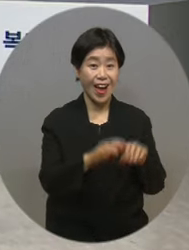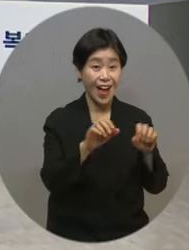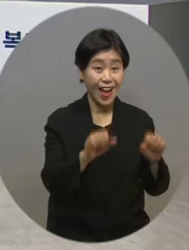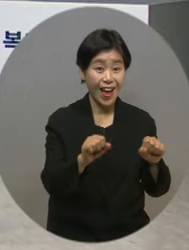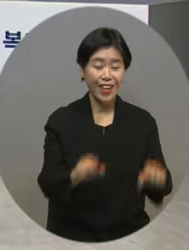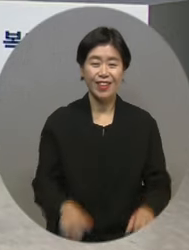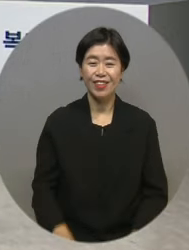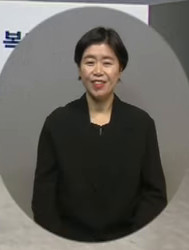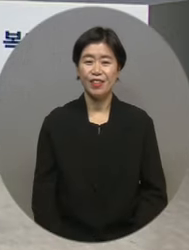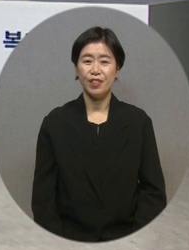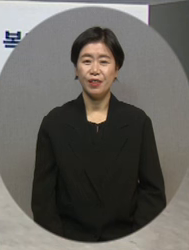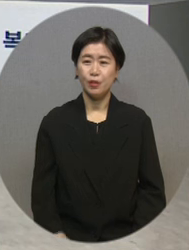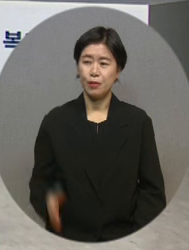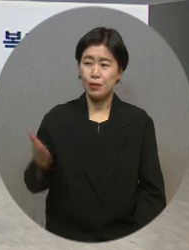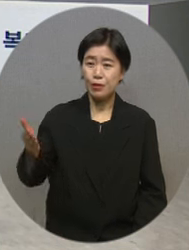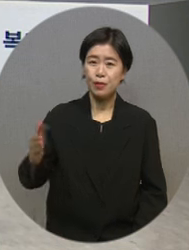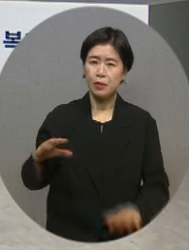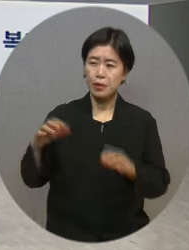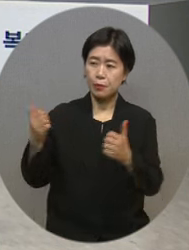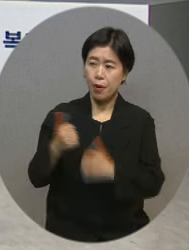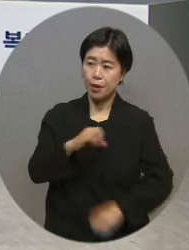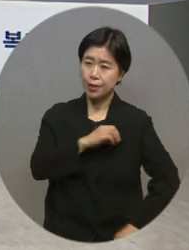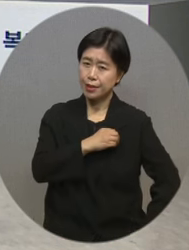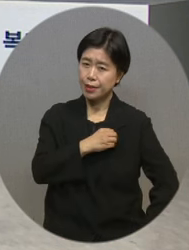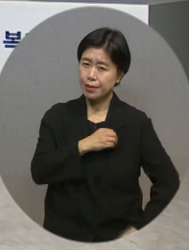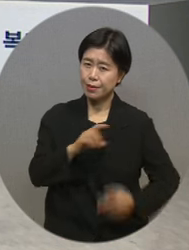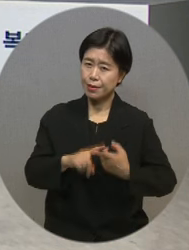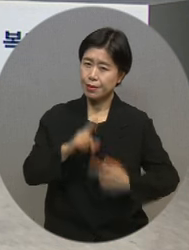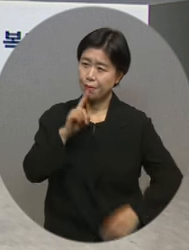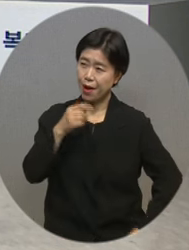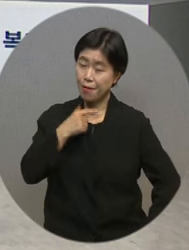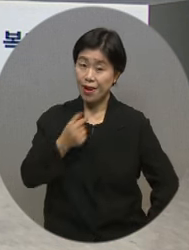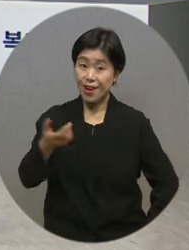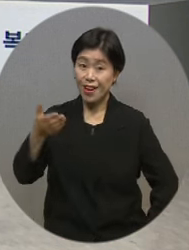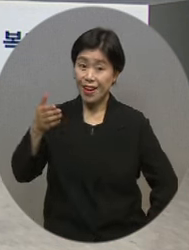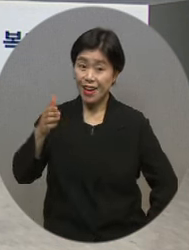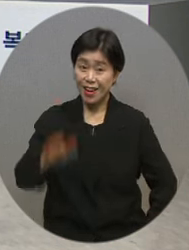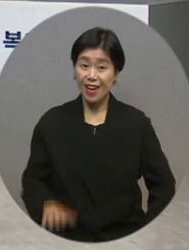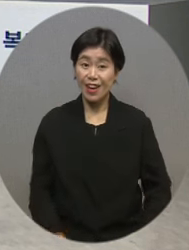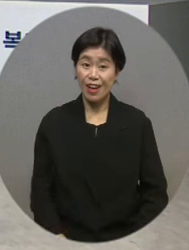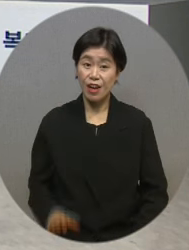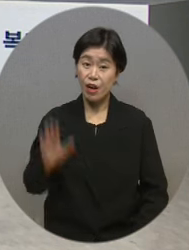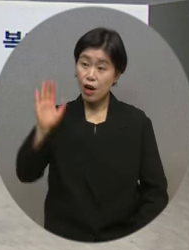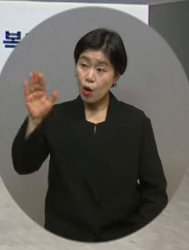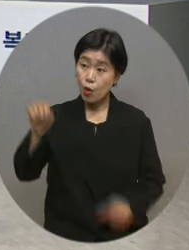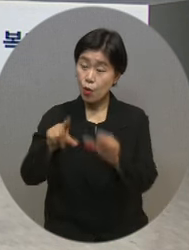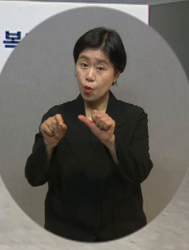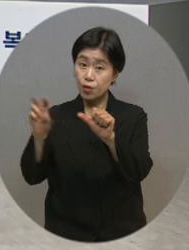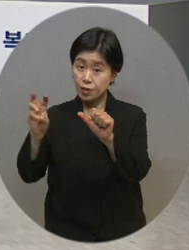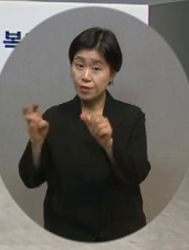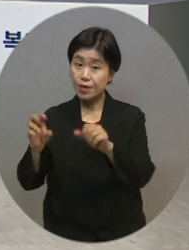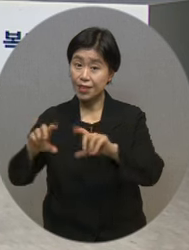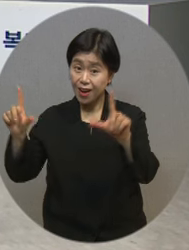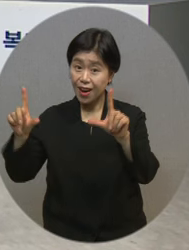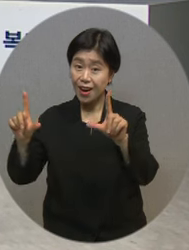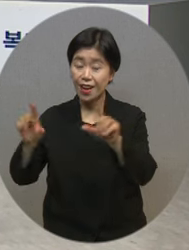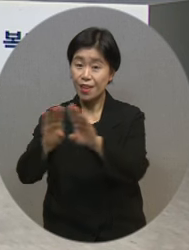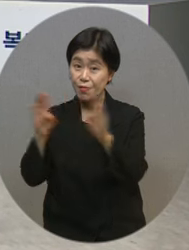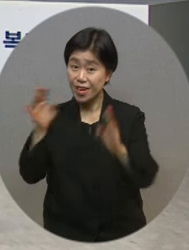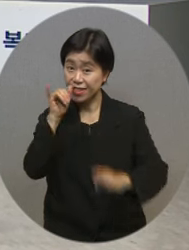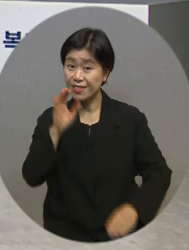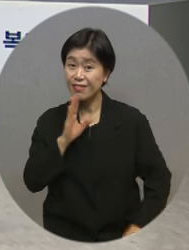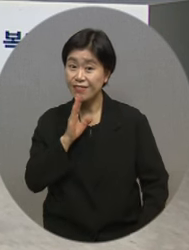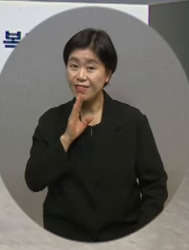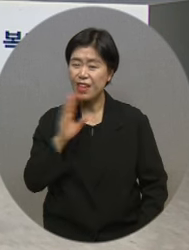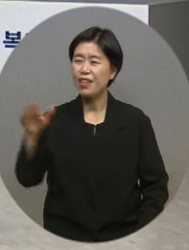싶은데 아직 그래도 얼마 남았으니까. 네, 네. 5월 30일부터 개원하시는 거죠? 네, 네. 네. 다음